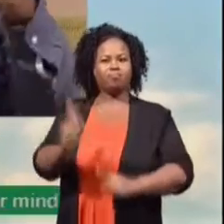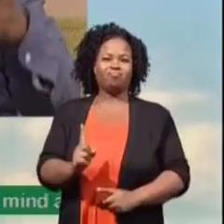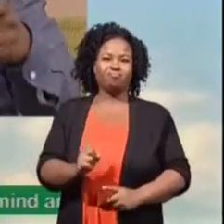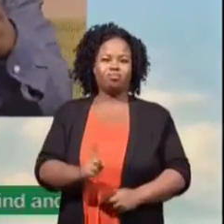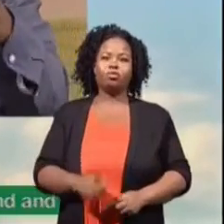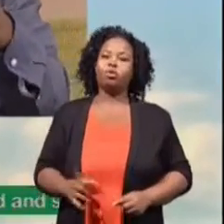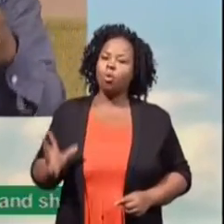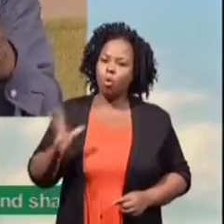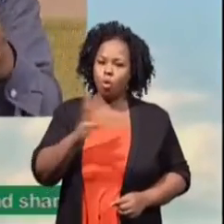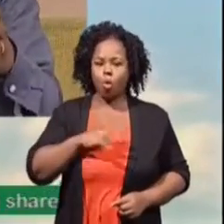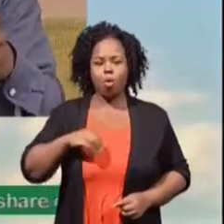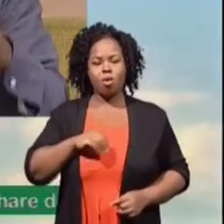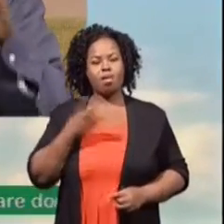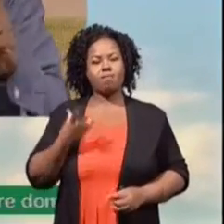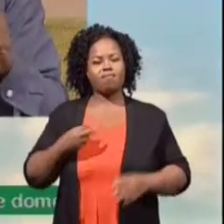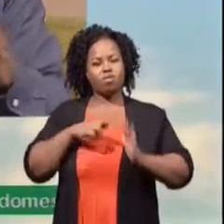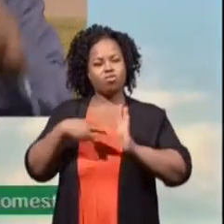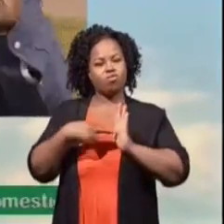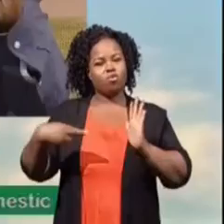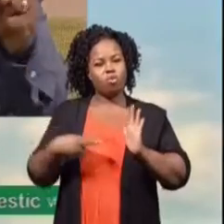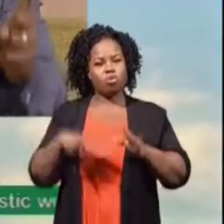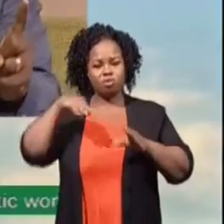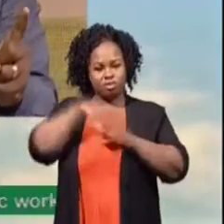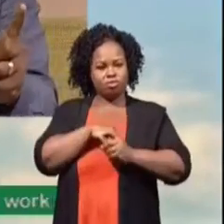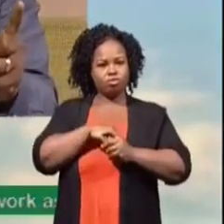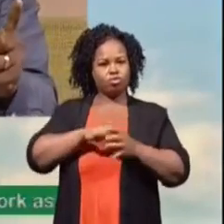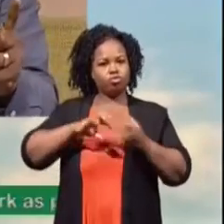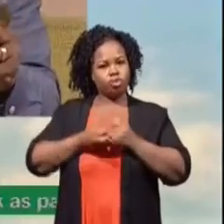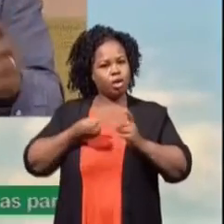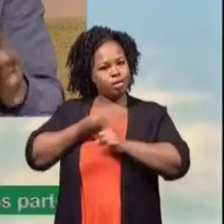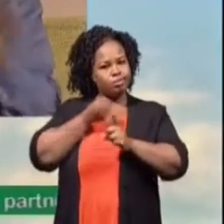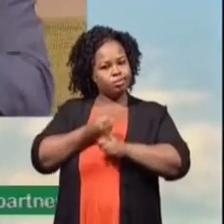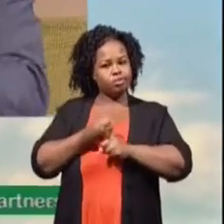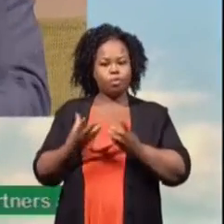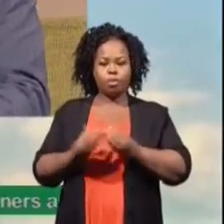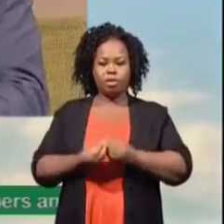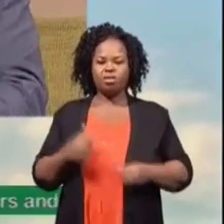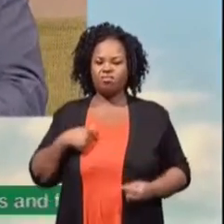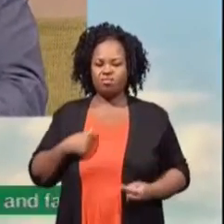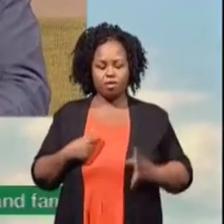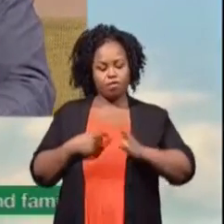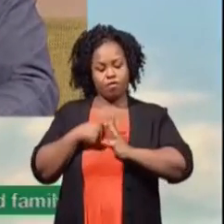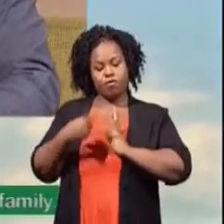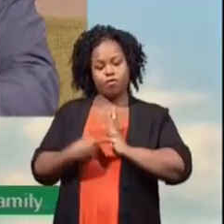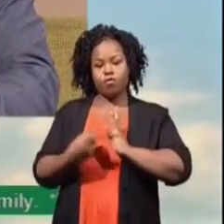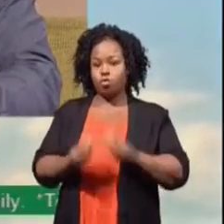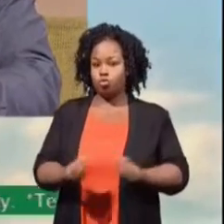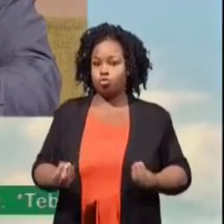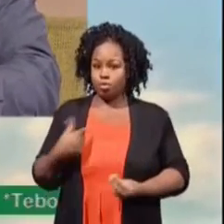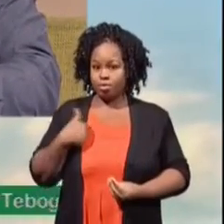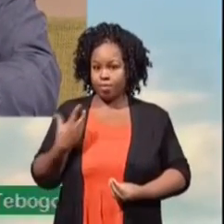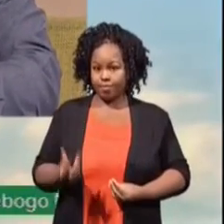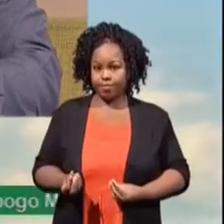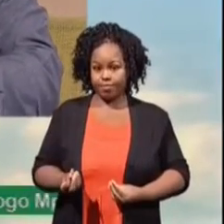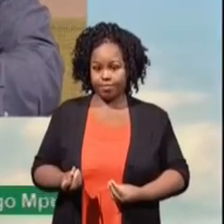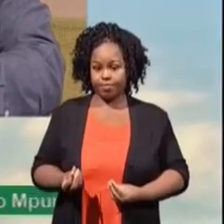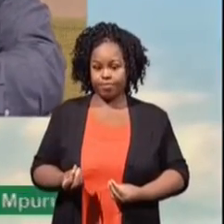kuphi and wonke umuntu mele adlale i role yokuthi kazwane afike la kiwa khona mina nginabantwana abayi